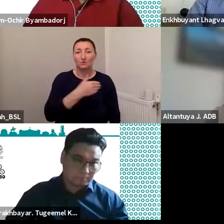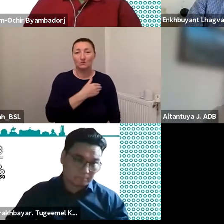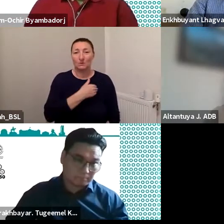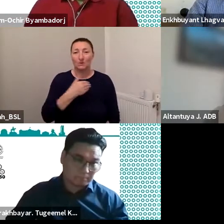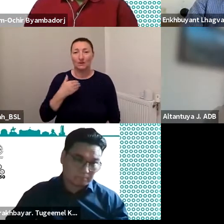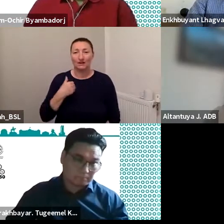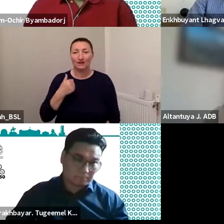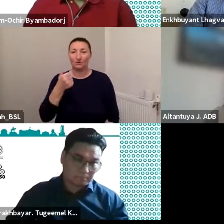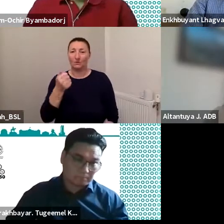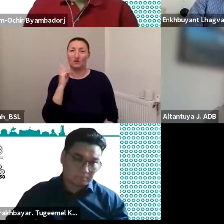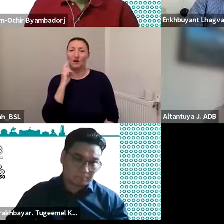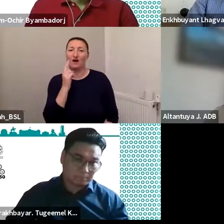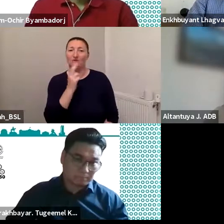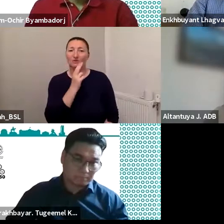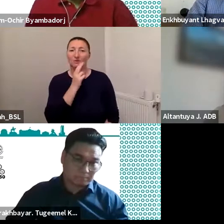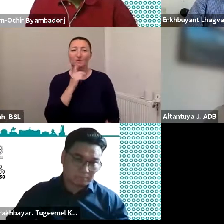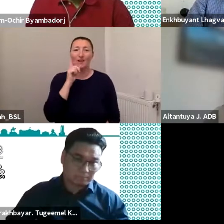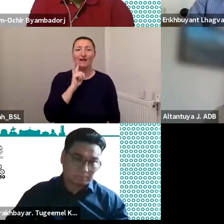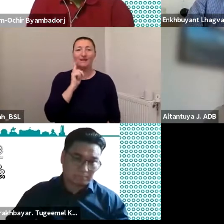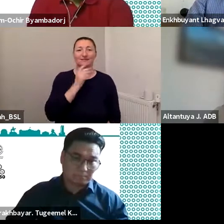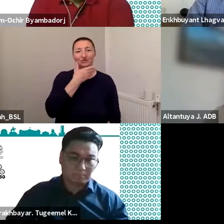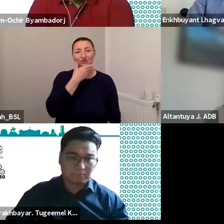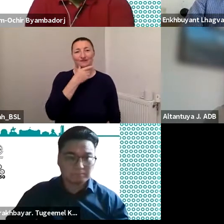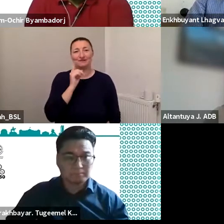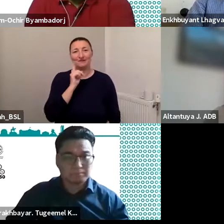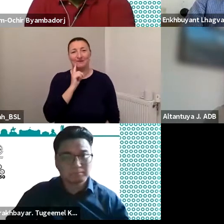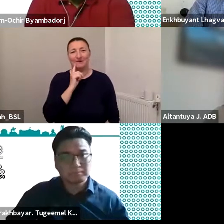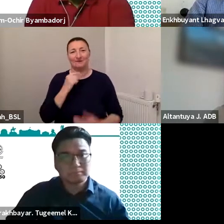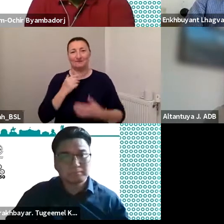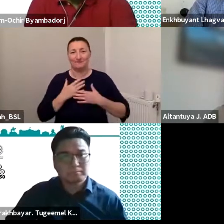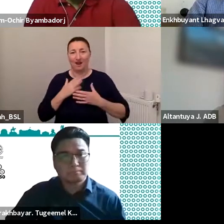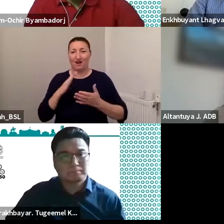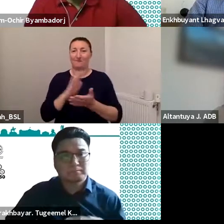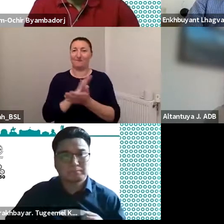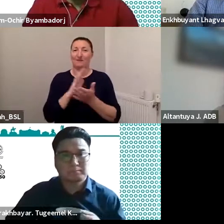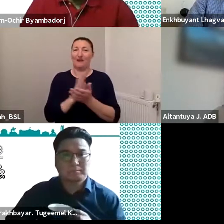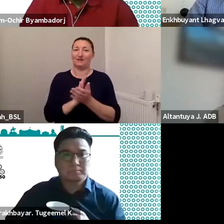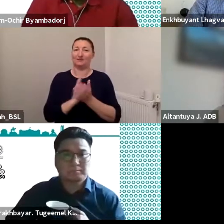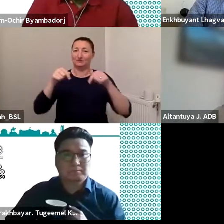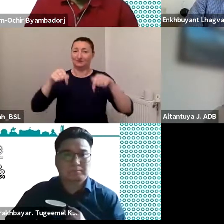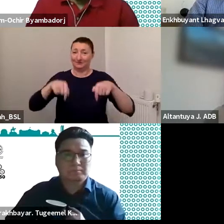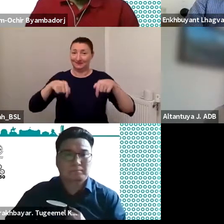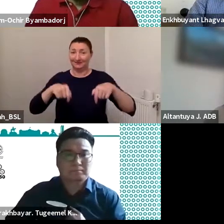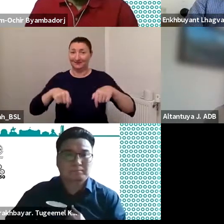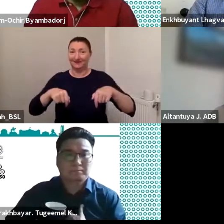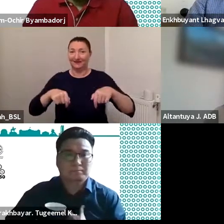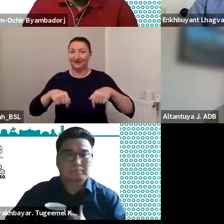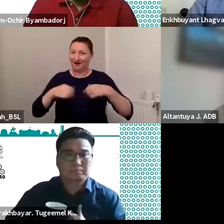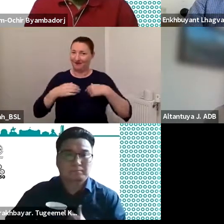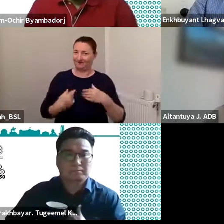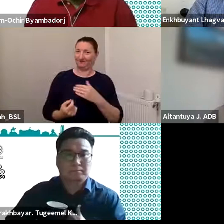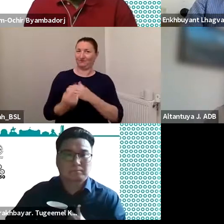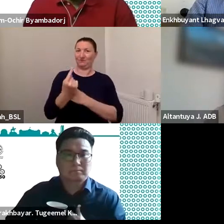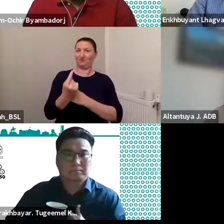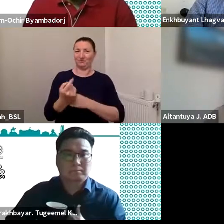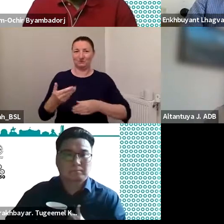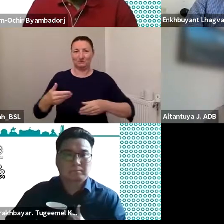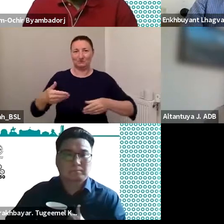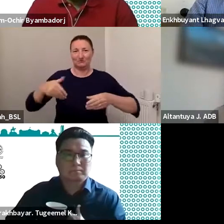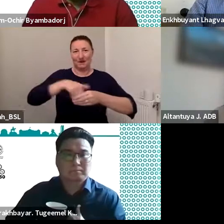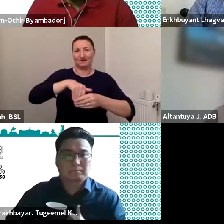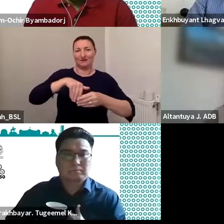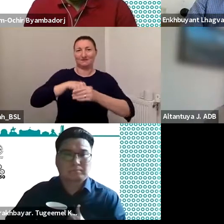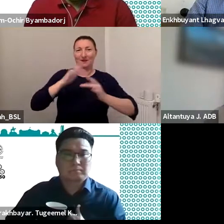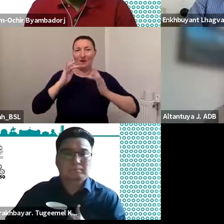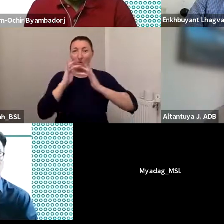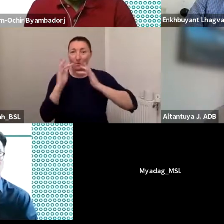энэ уулзалтанд Азийн хөгжлийн банкны зүгээс энэ хөгжлийн бэрхшээлтэй иргэдийн талаарх ямар хөрөнгө оруулалт, ямар ажил хийж байгаа юм бэ гэдгийг